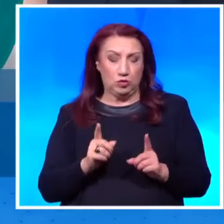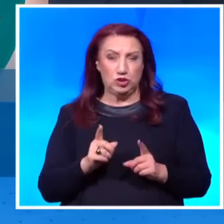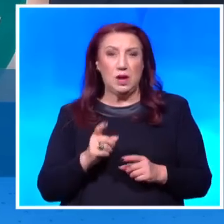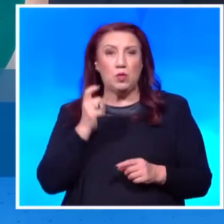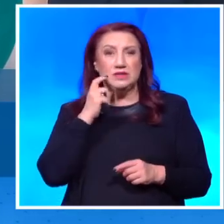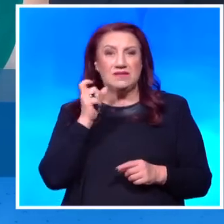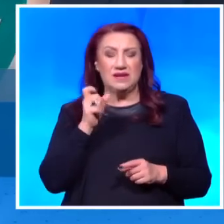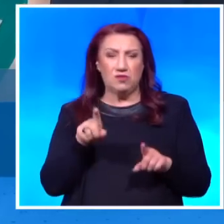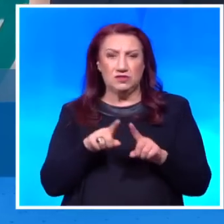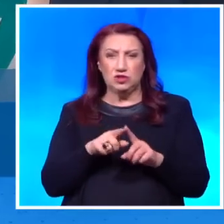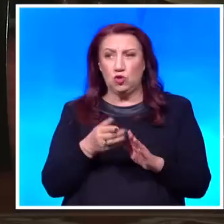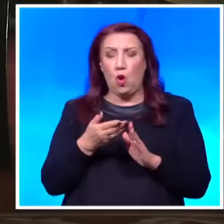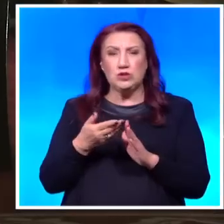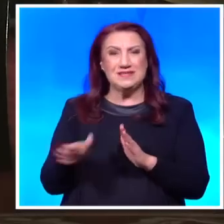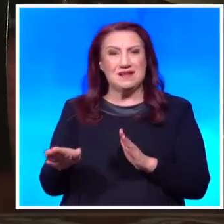следващото видео?